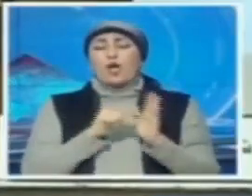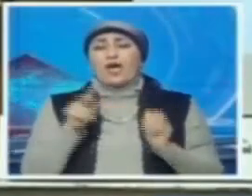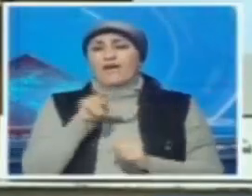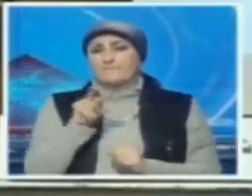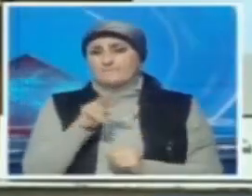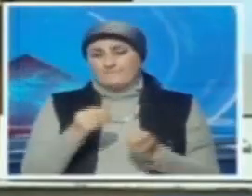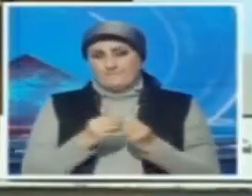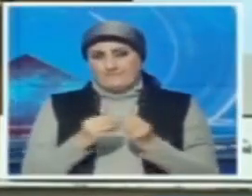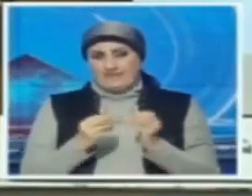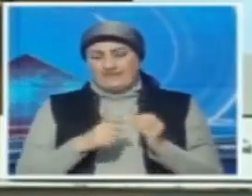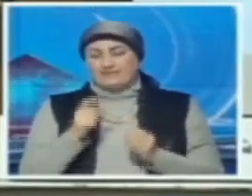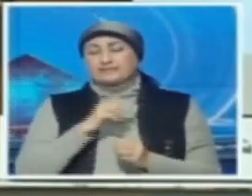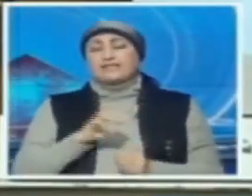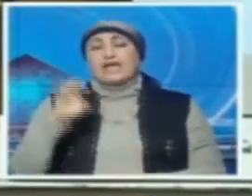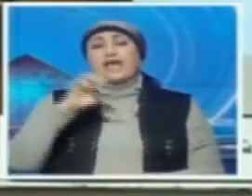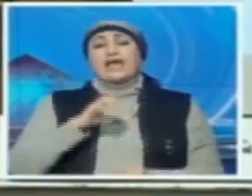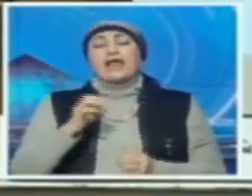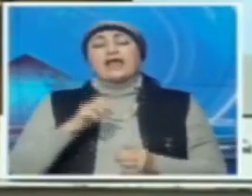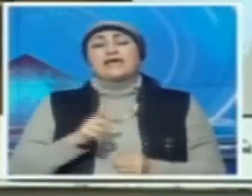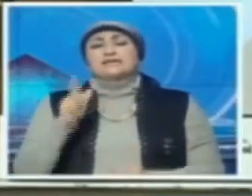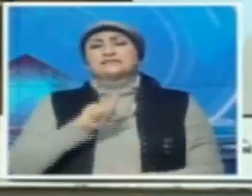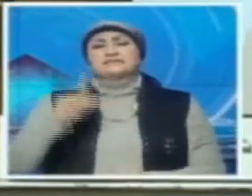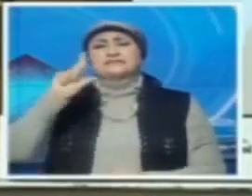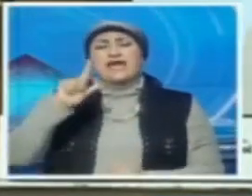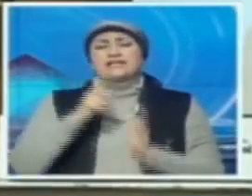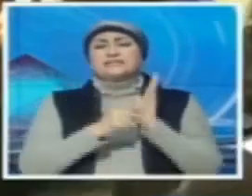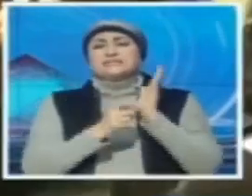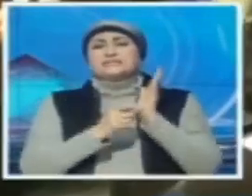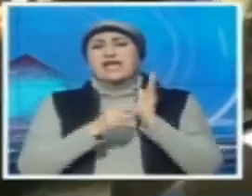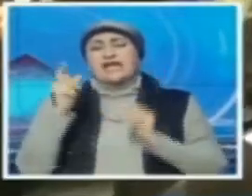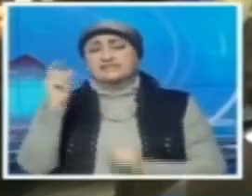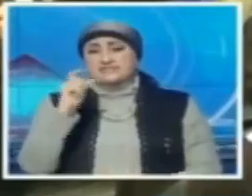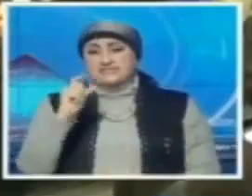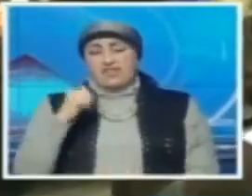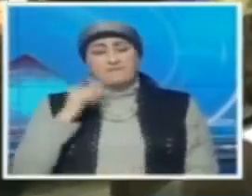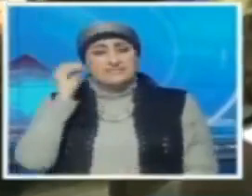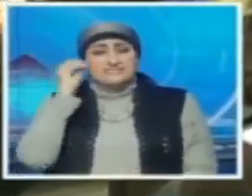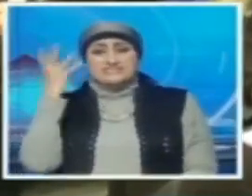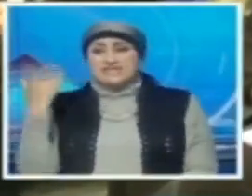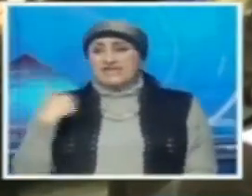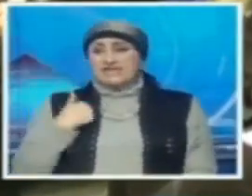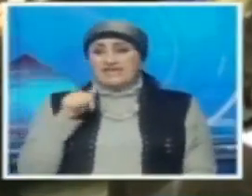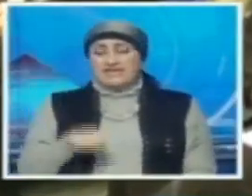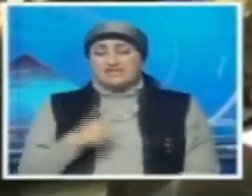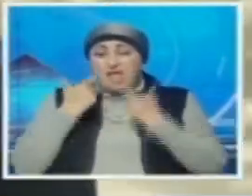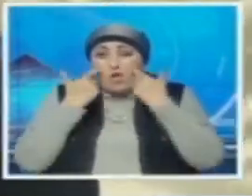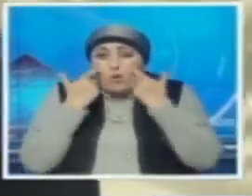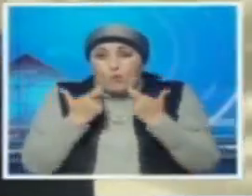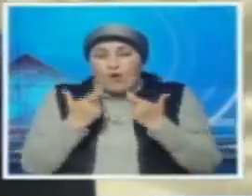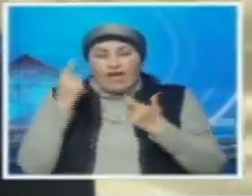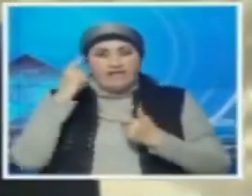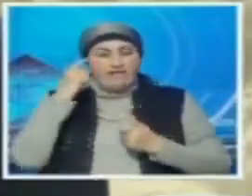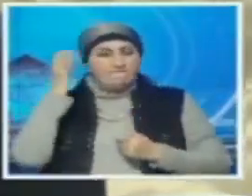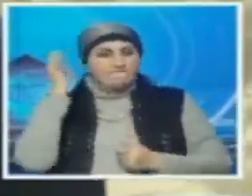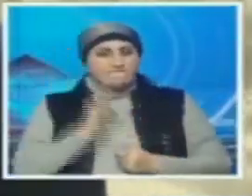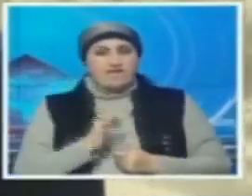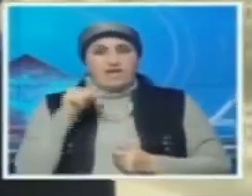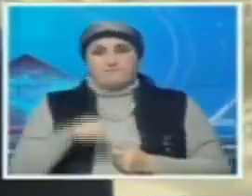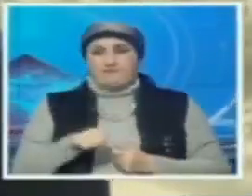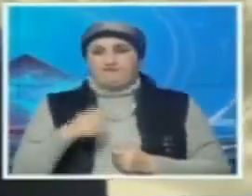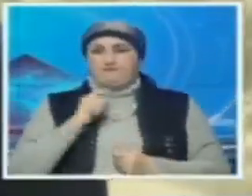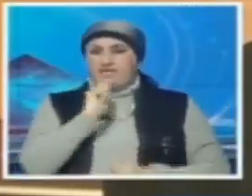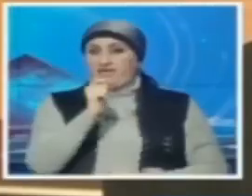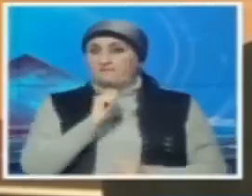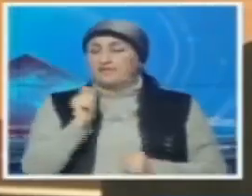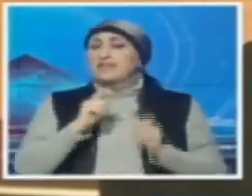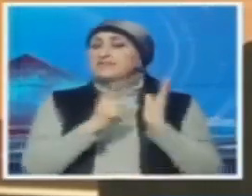اتحاد الاذاعات الاسلاميه وممثلي وزاره الاوقاف عن كيفيه تعزيز الوعي بالمواطنه في الممارسات